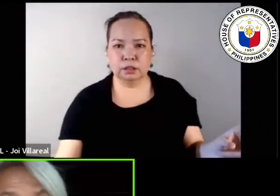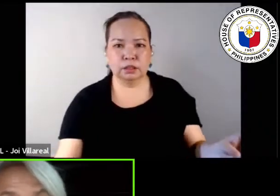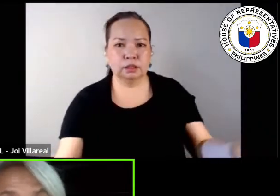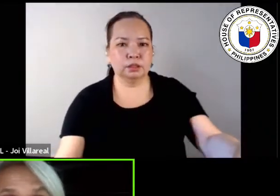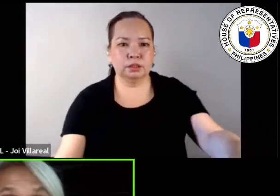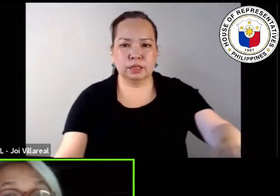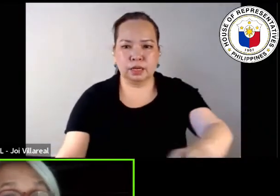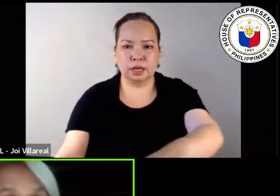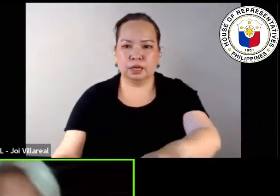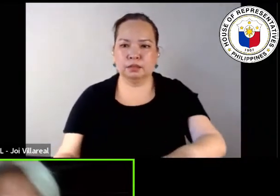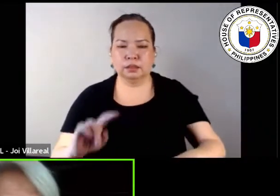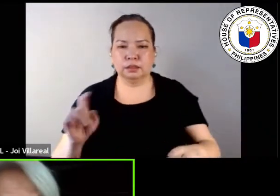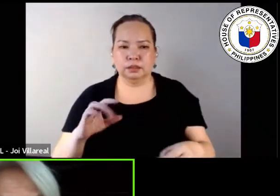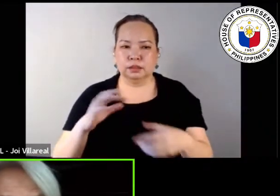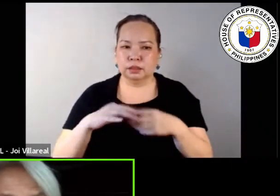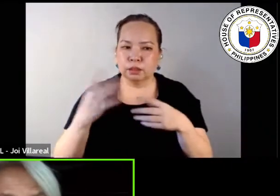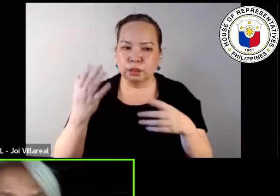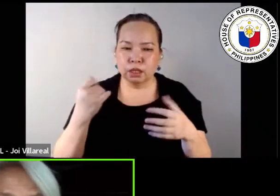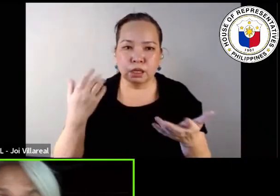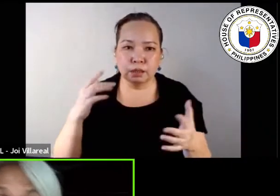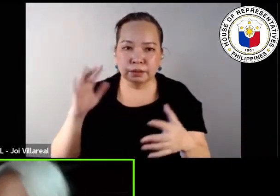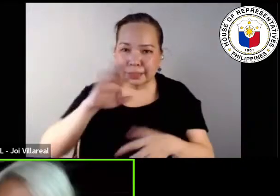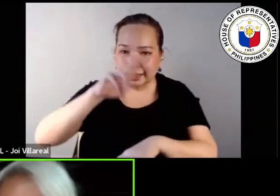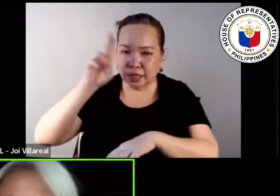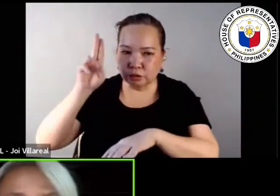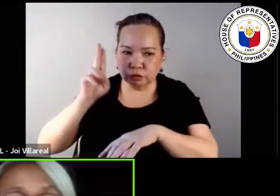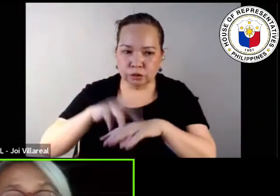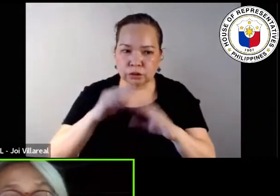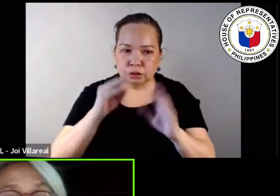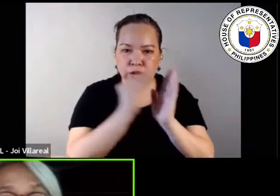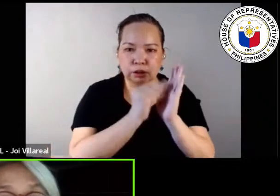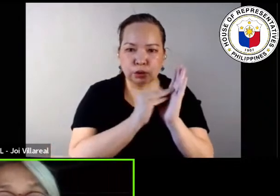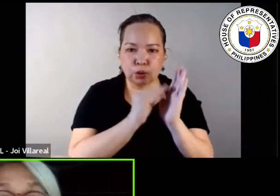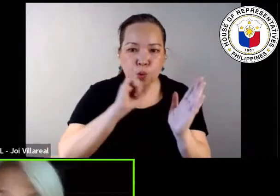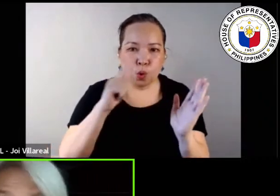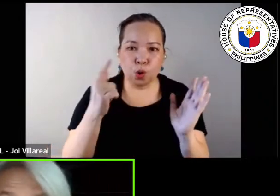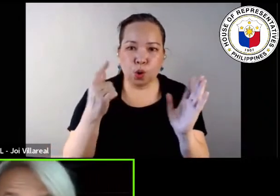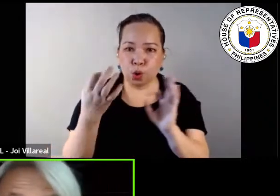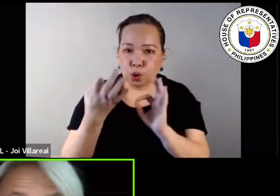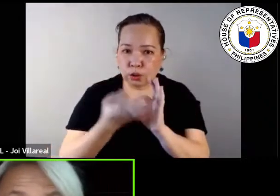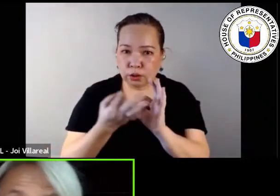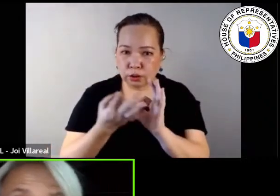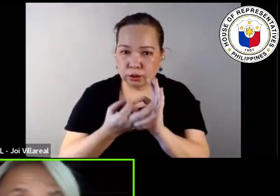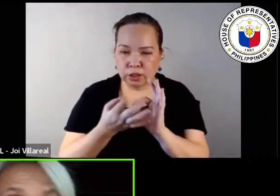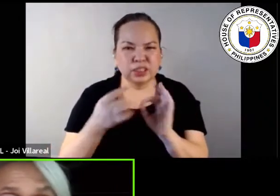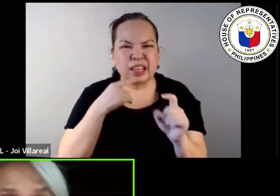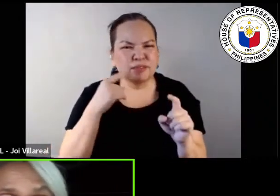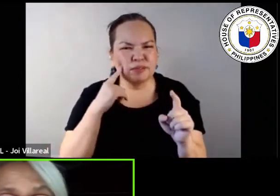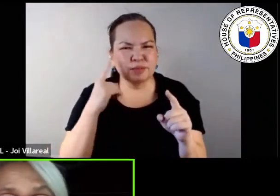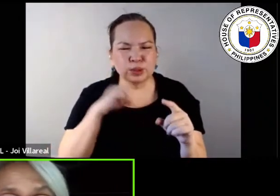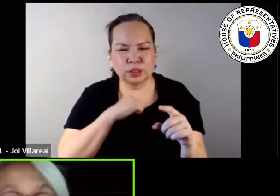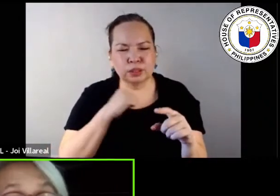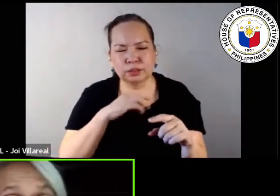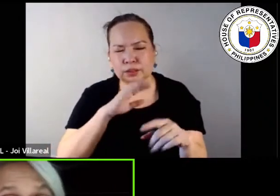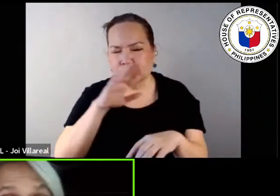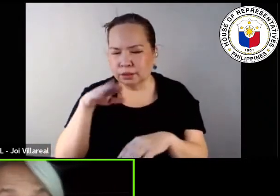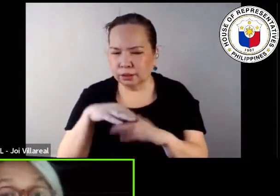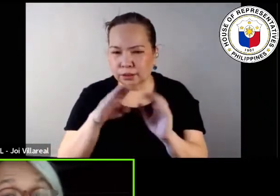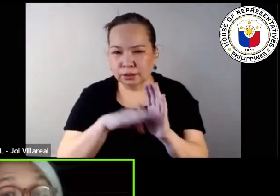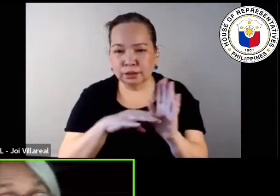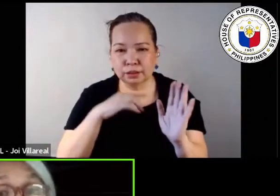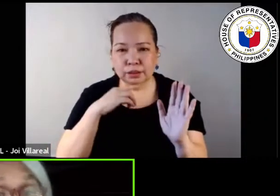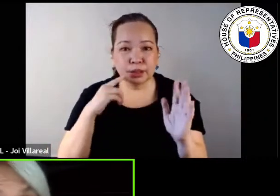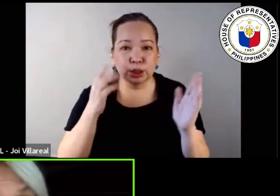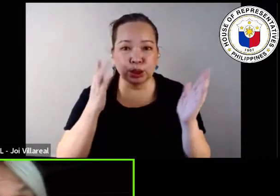rehistro ng mga nagsisenyas, na tama lang po naman para maibigay natin, halimbawa ang serbisyo ng